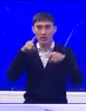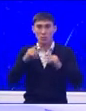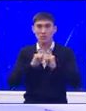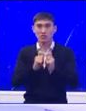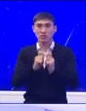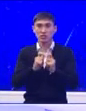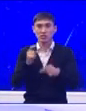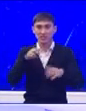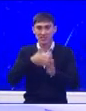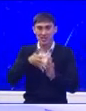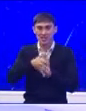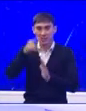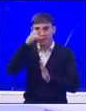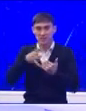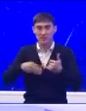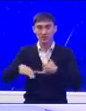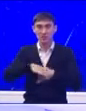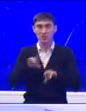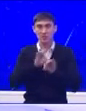земли, побывала и наша съемочная группа.